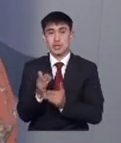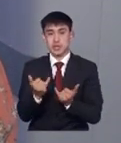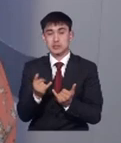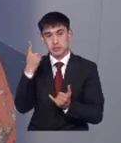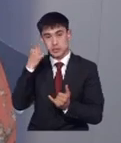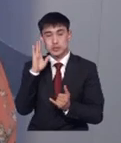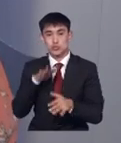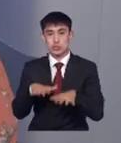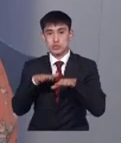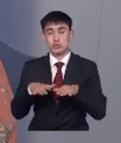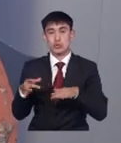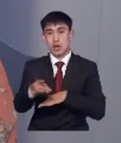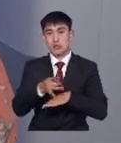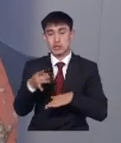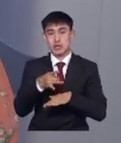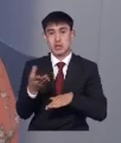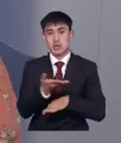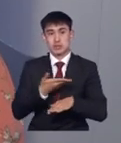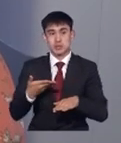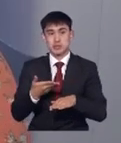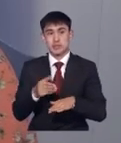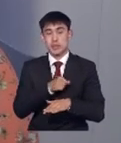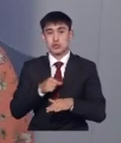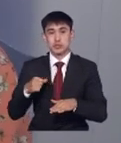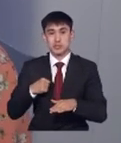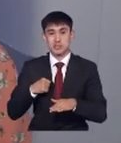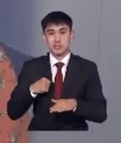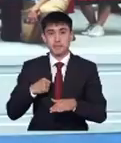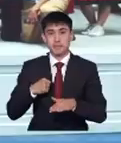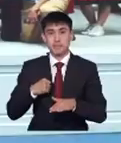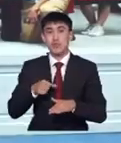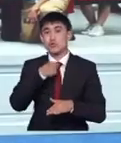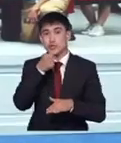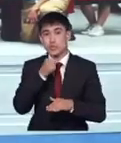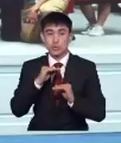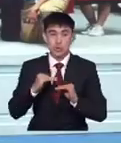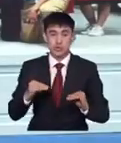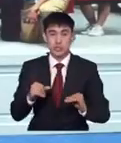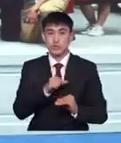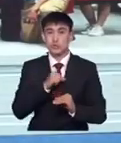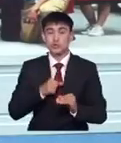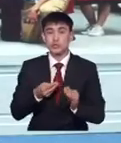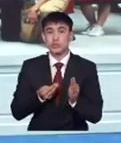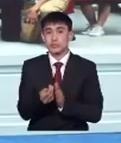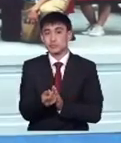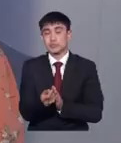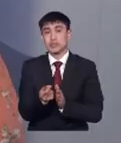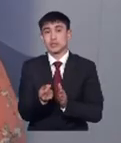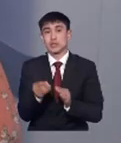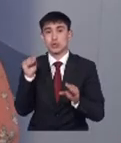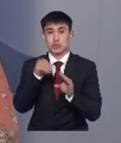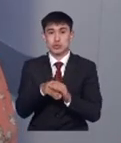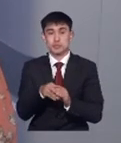оқиғаларға сәйкес су тасқыны болған аймақтарға бізге өзіміздің осы тек қана үлкендердің емес, оқушылардың да өзінің бір